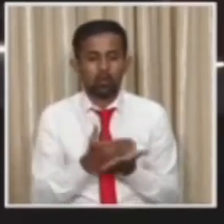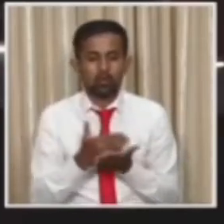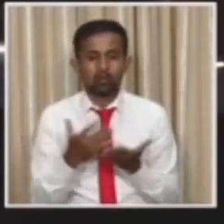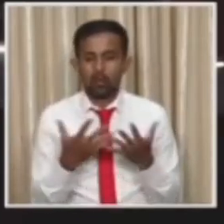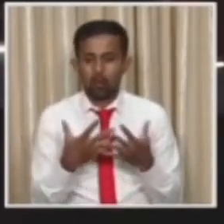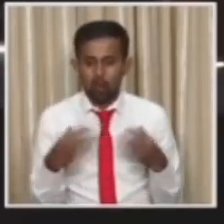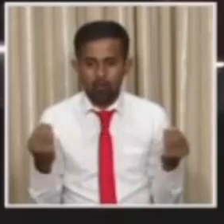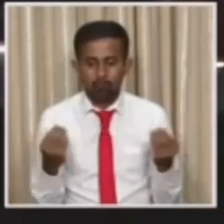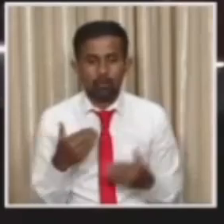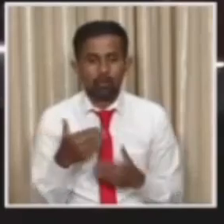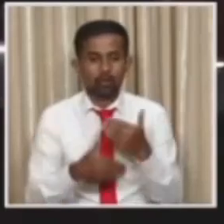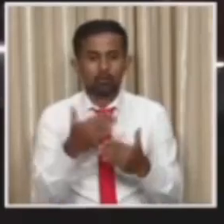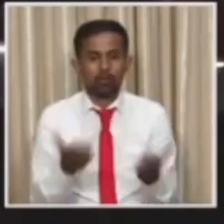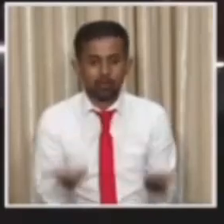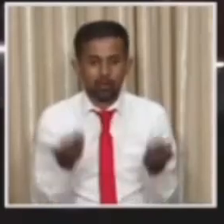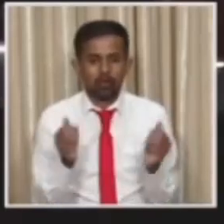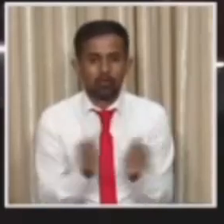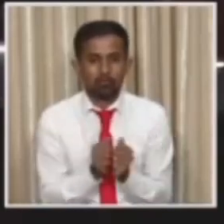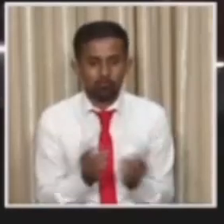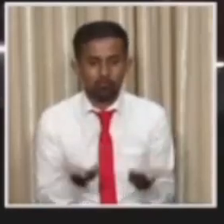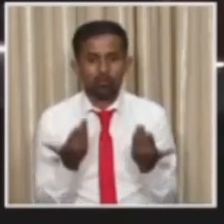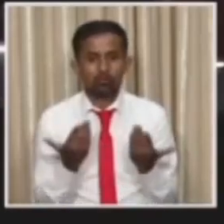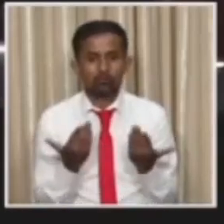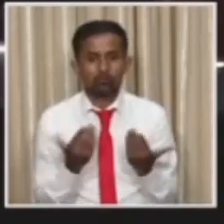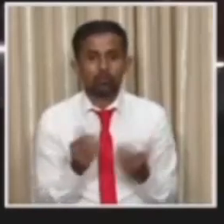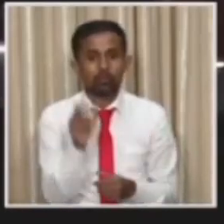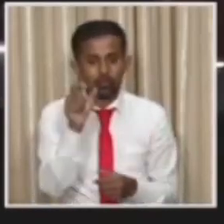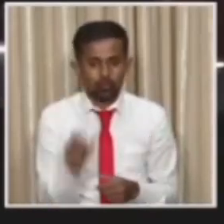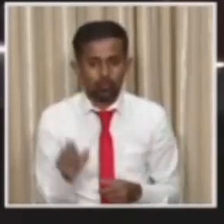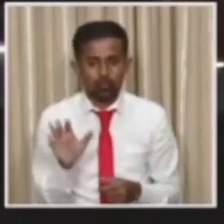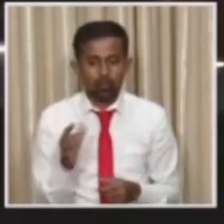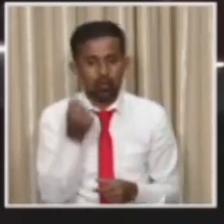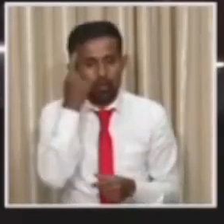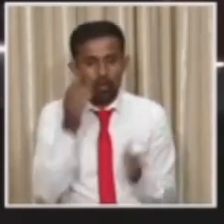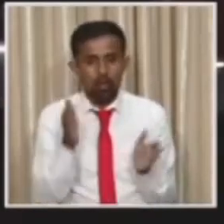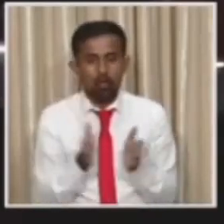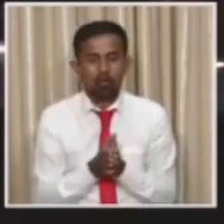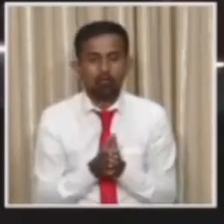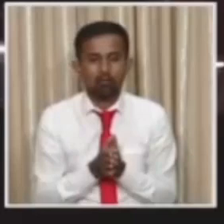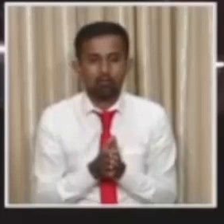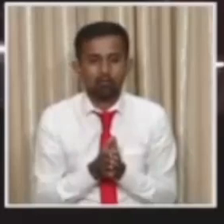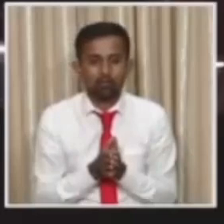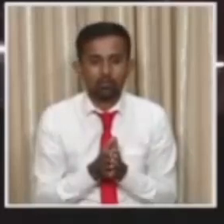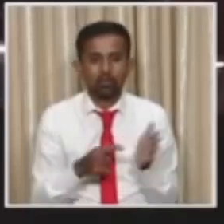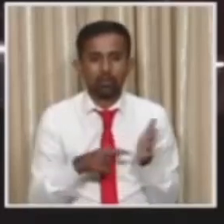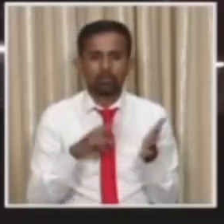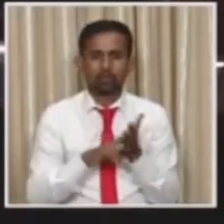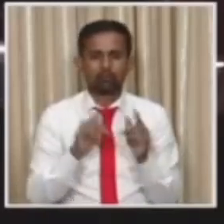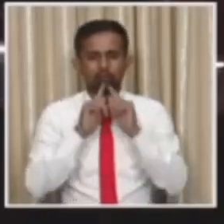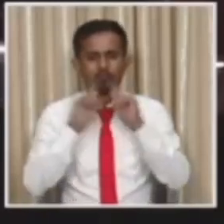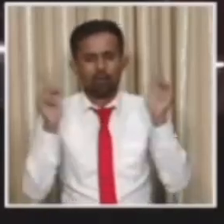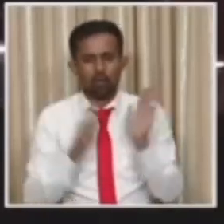කරලා ඉස්සරහට ගමනක් යන්න අවශ්‍ය කටයුතු නැහැ. මේවා විශේෂයෙන්ම එතුමාගේ ඒ දර්ශනත් එක්ක එතුමා ඔය ටීවී වල කියාගෙන